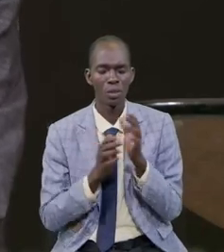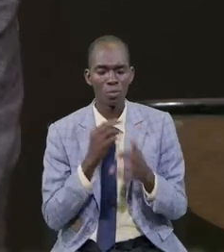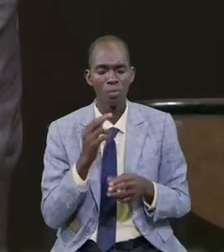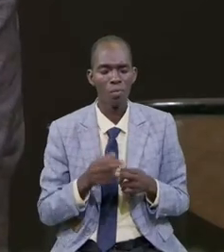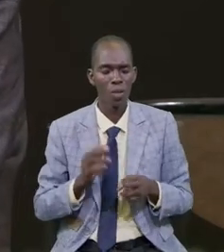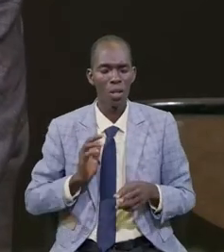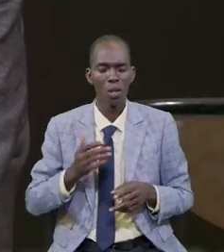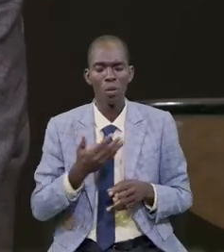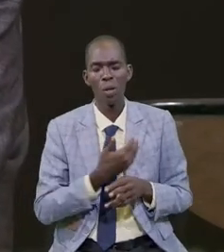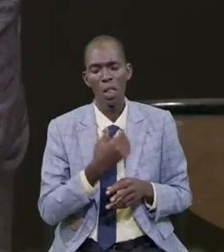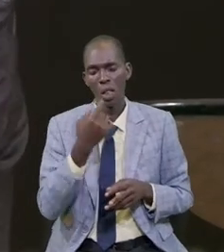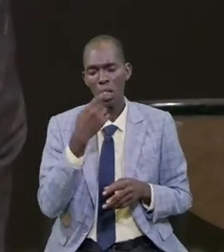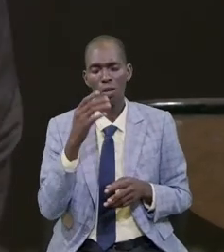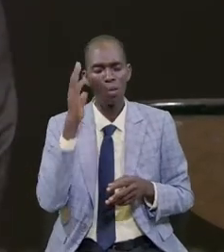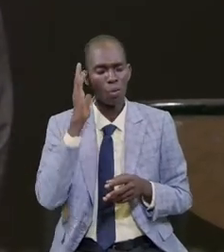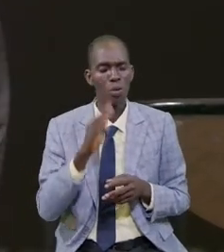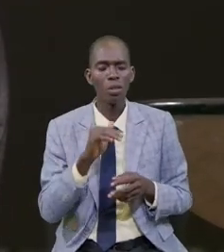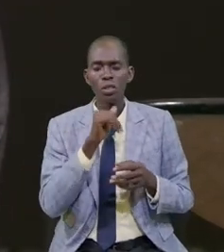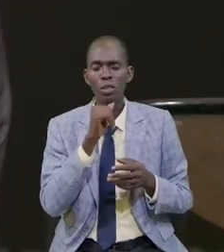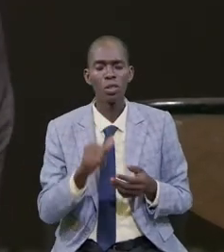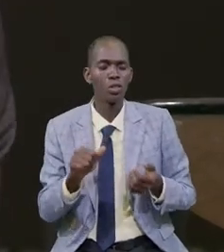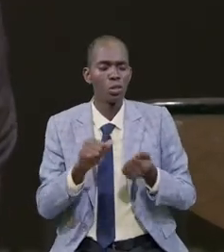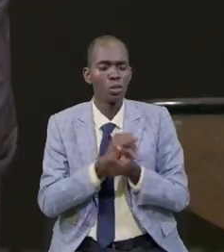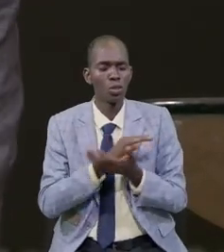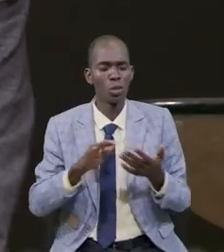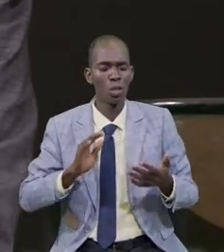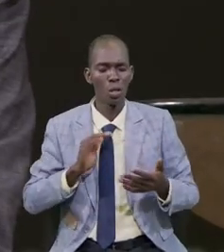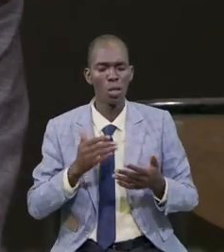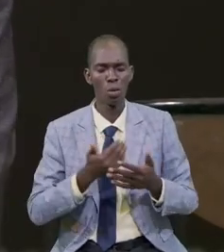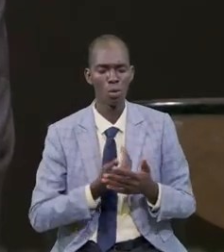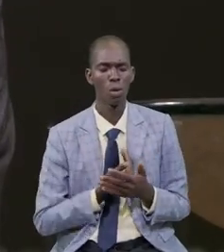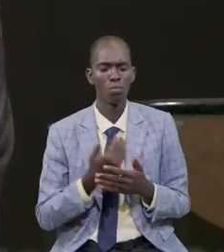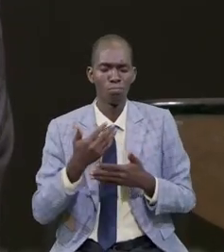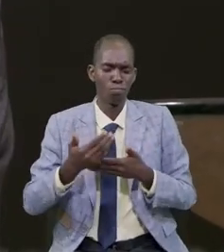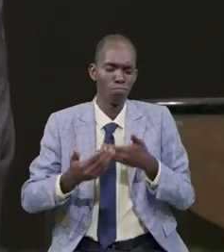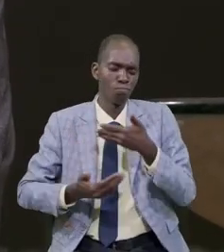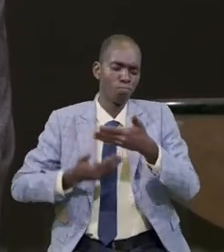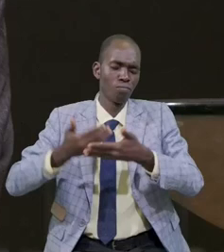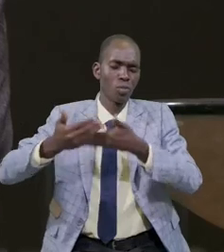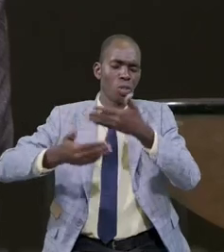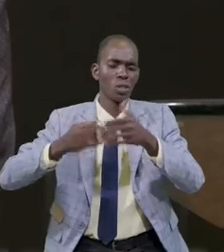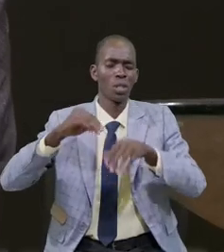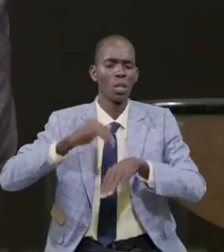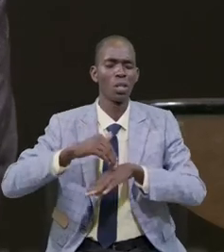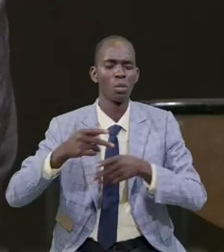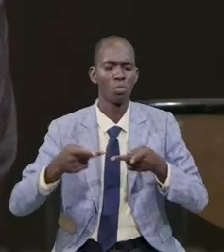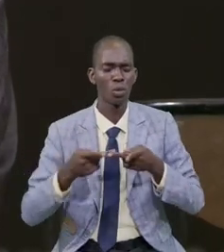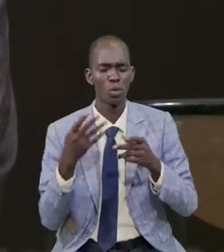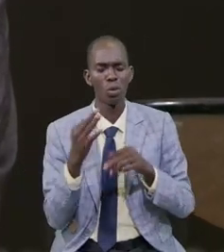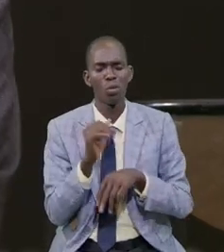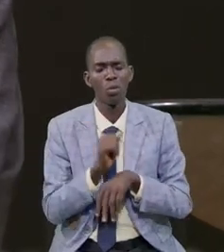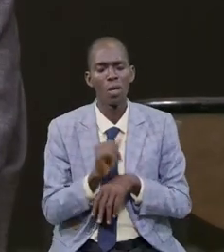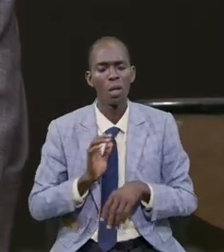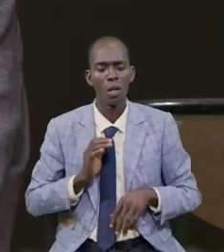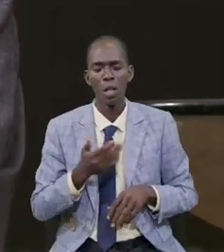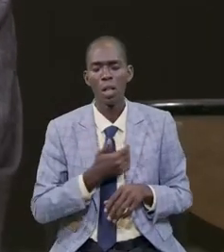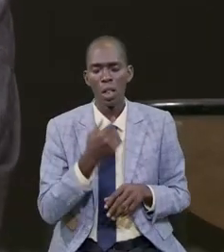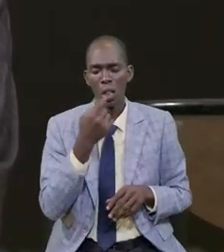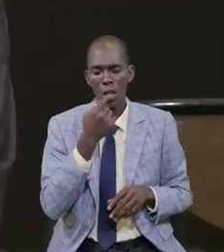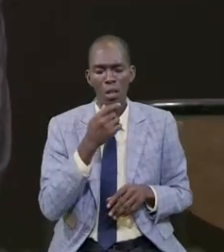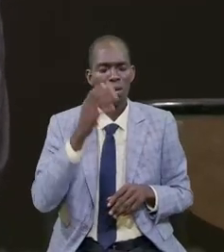notre langue ne détruise pas notre progrès au lieu de travail, que